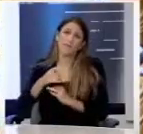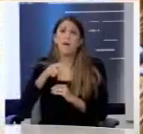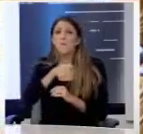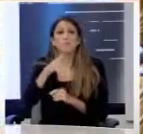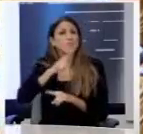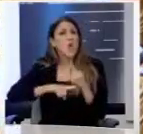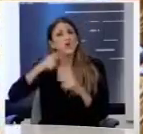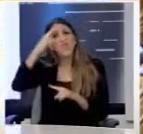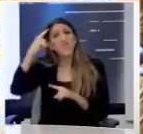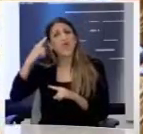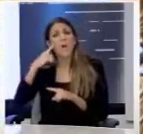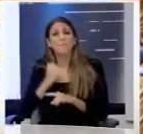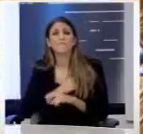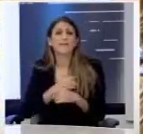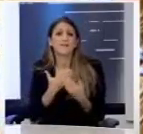Και